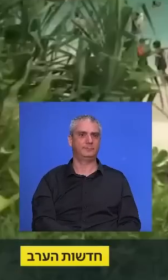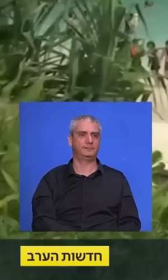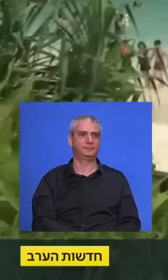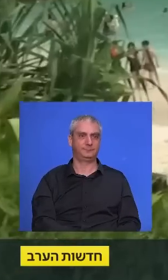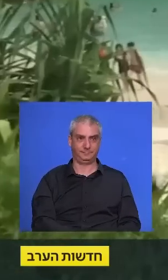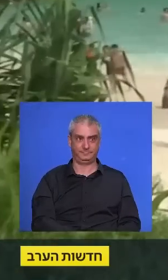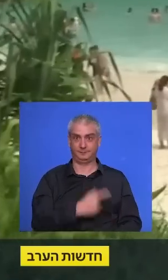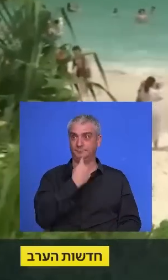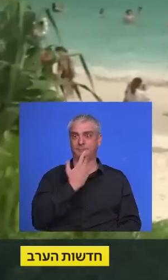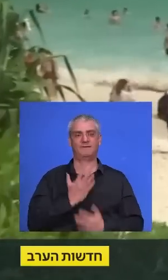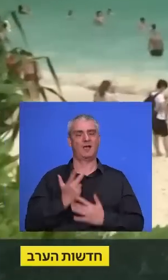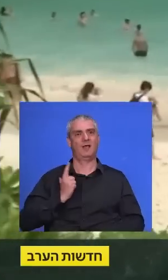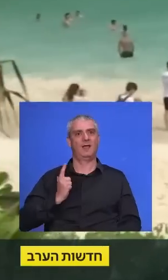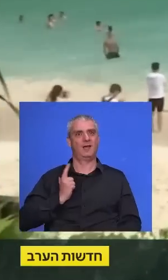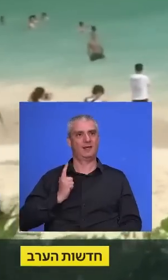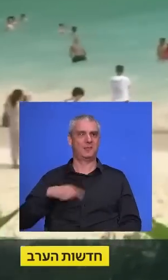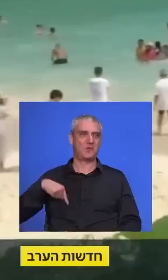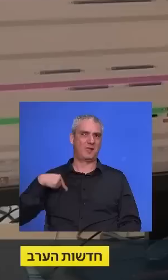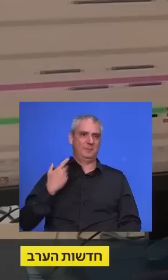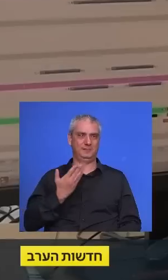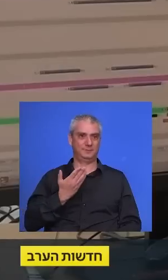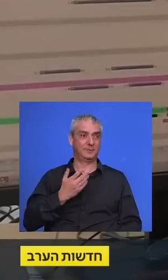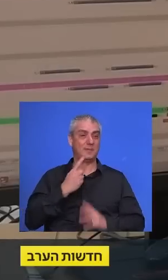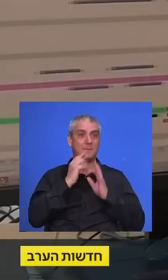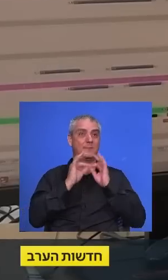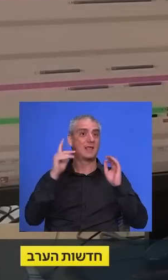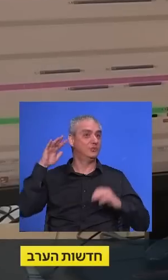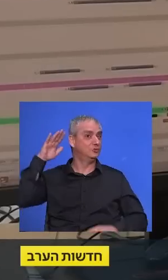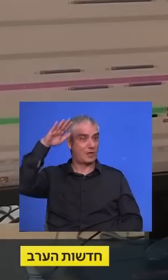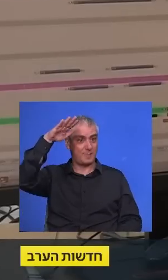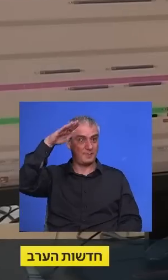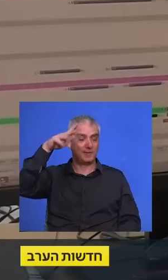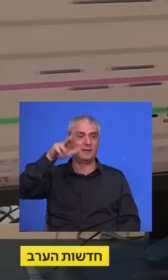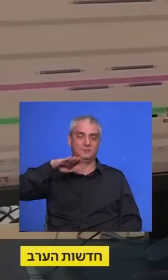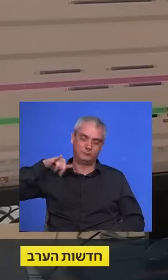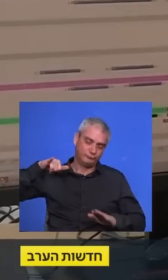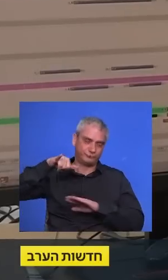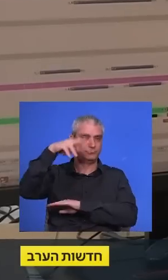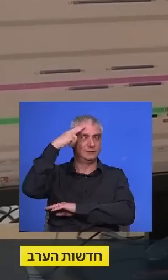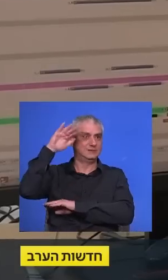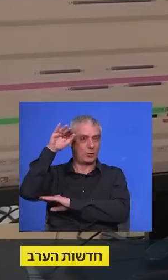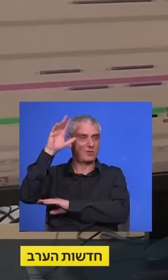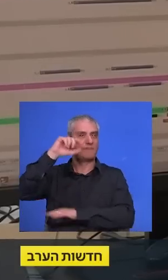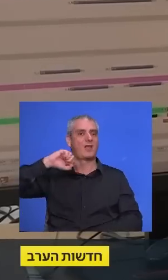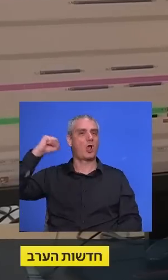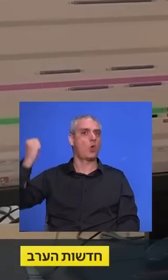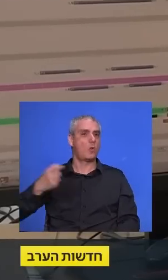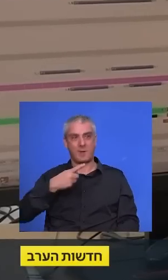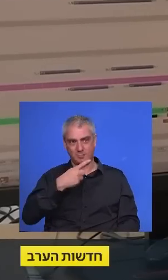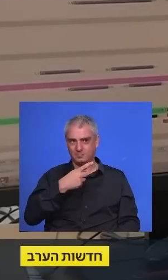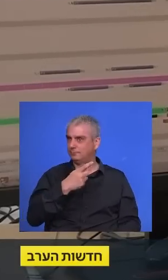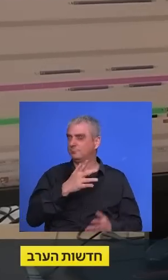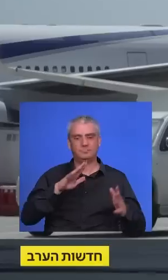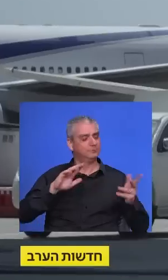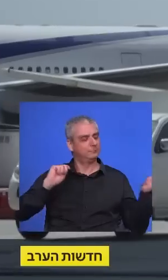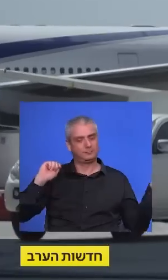לבשורה הזאת חיכינו הרבה מאוד זמן. הפתיחה של השמיים והמעבר מעל סעודיה ואומן הוא משנה